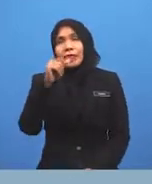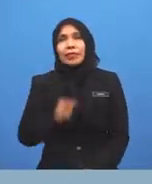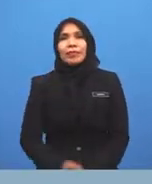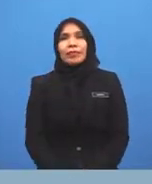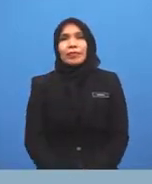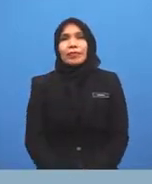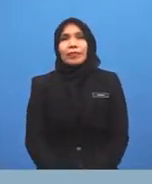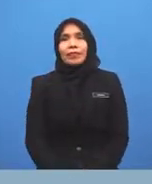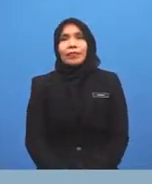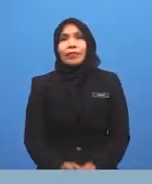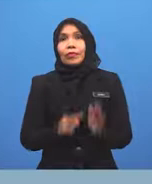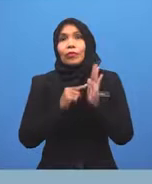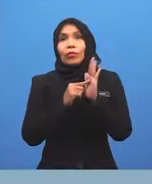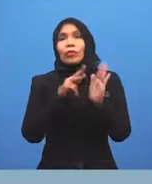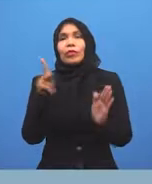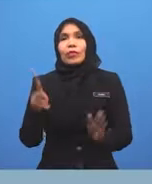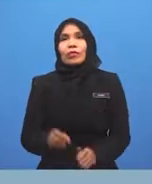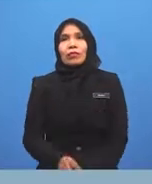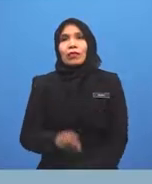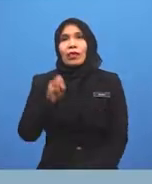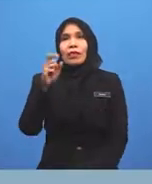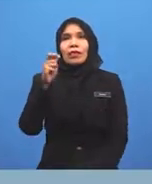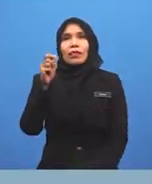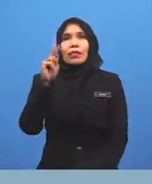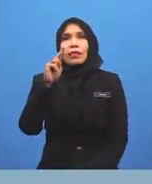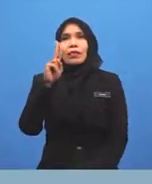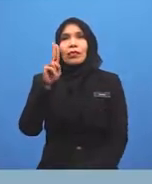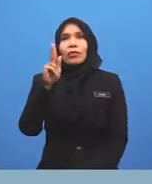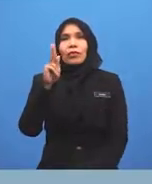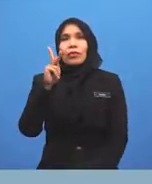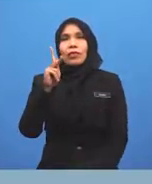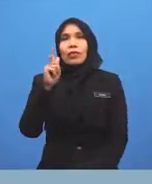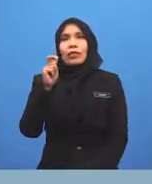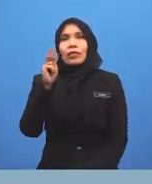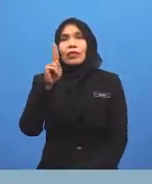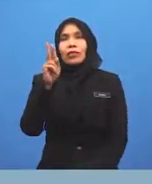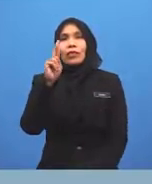Paparan ini menunjukkan struktur penjana arus terus.